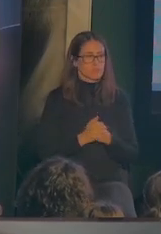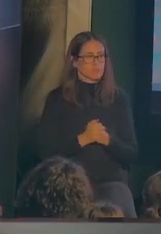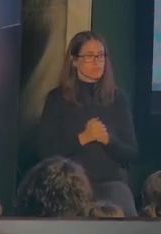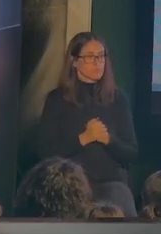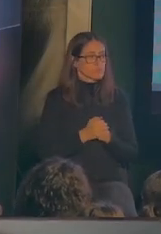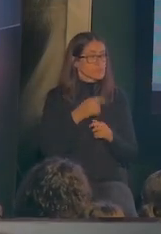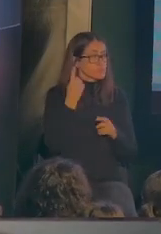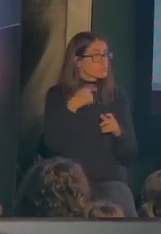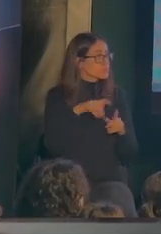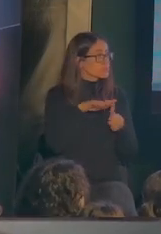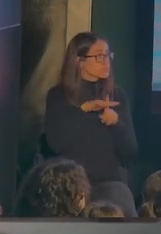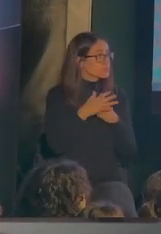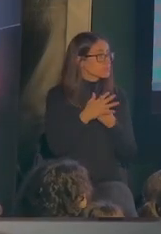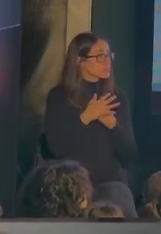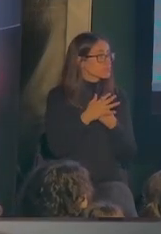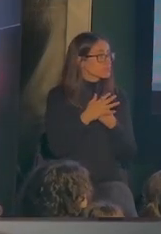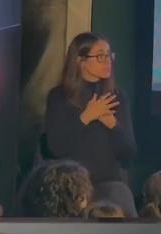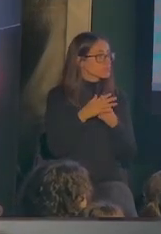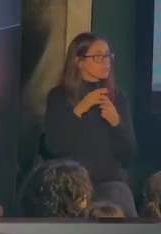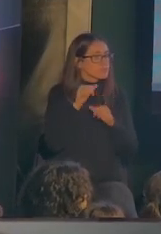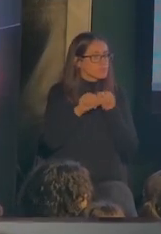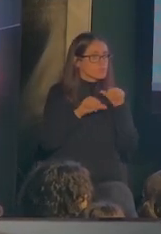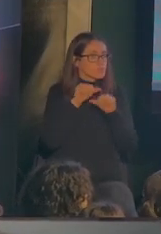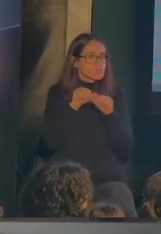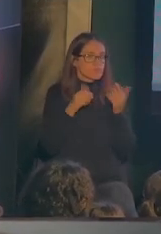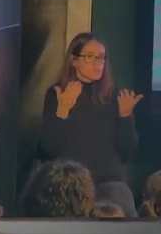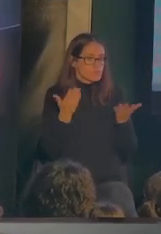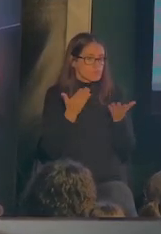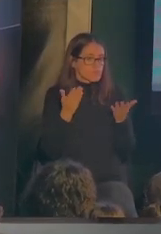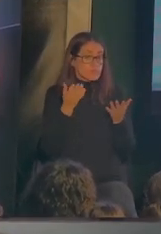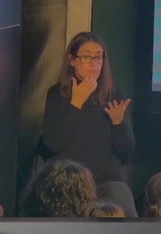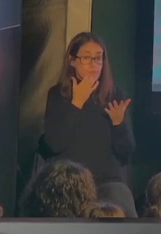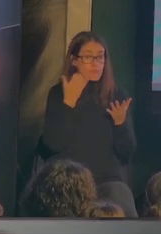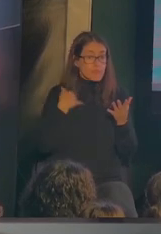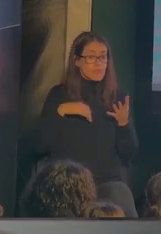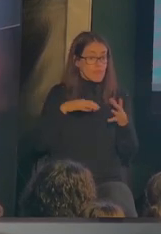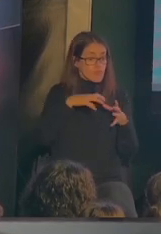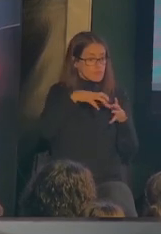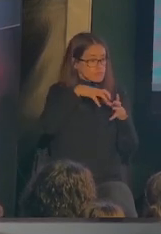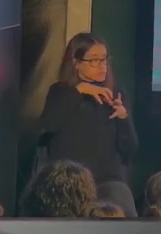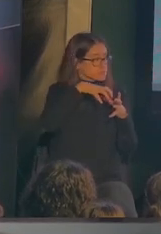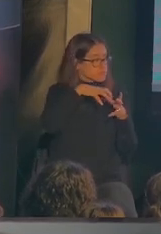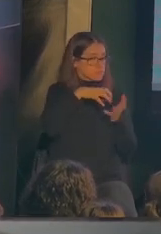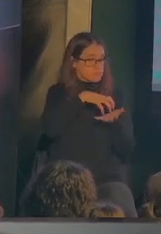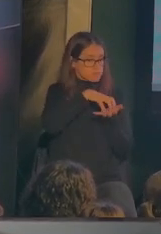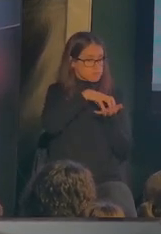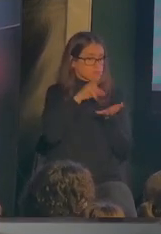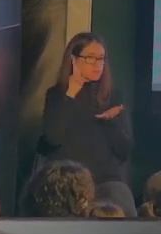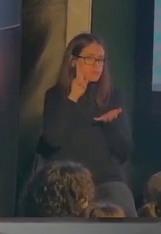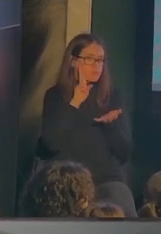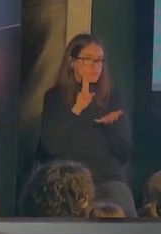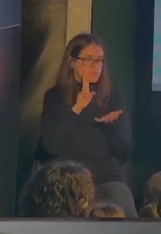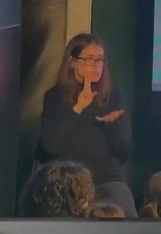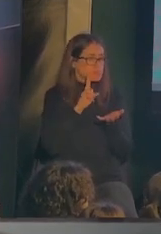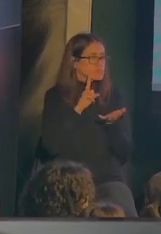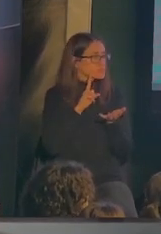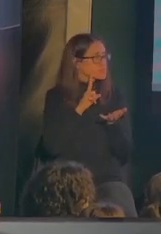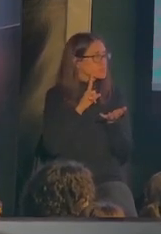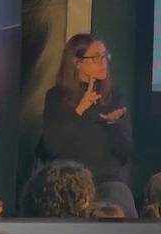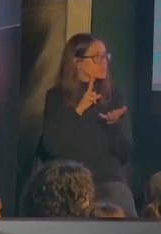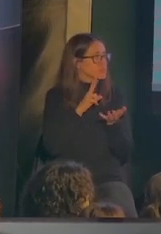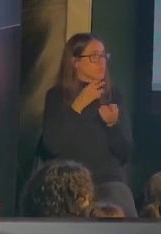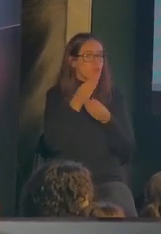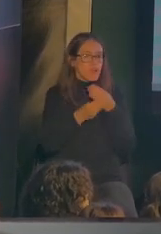en aquest cas, com acabaríem aquest procés? És una vegada està gelificat tot com aquí en el lateral,